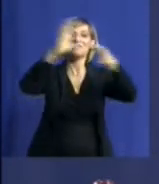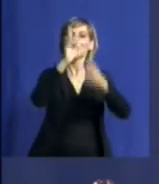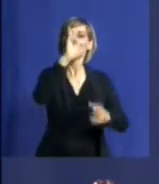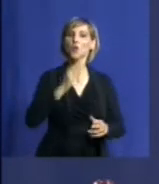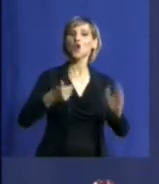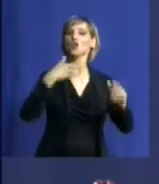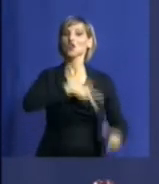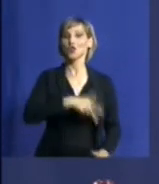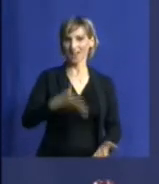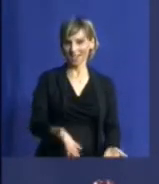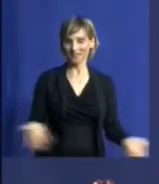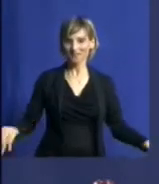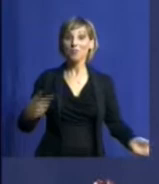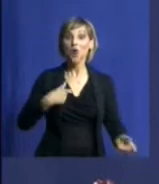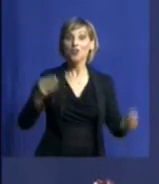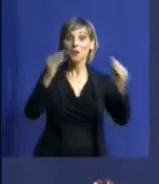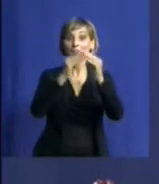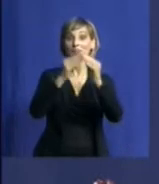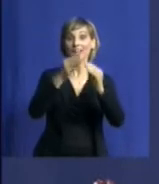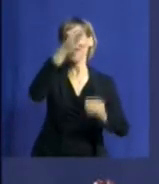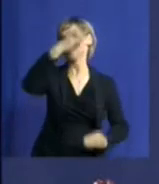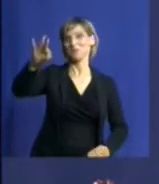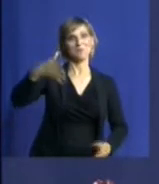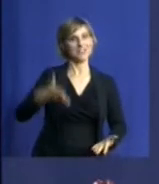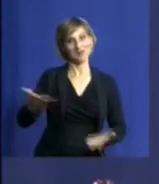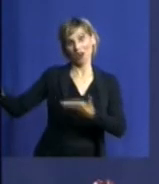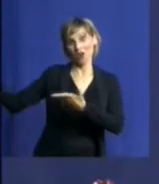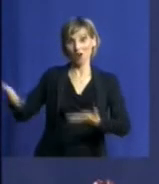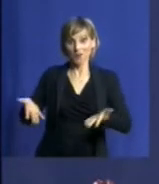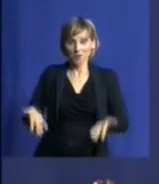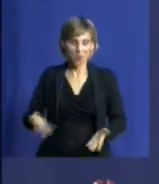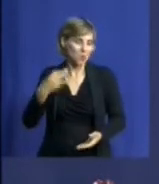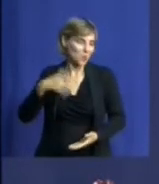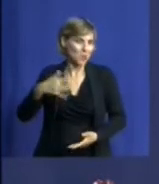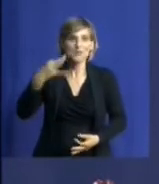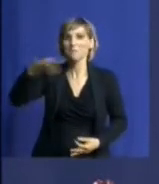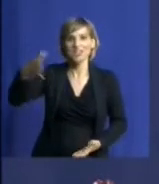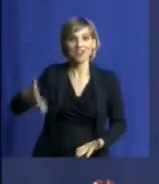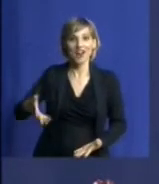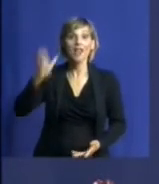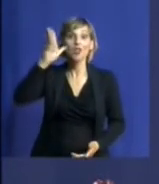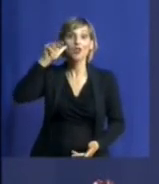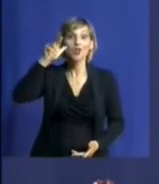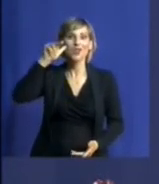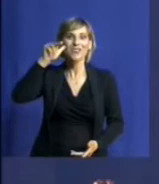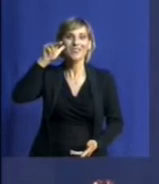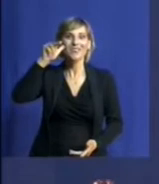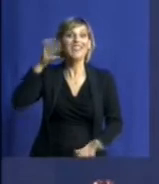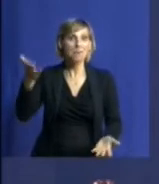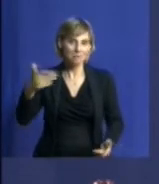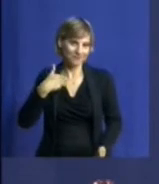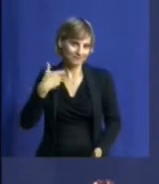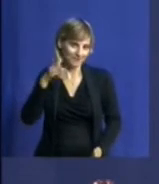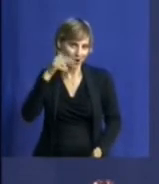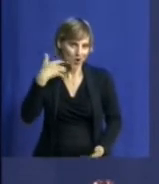appreso. Oggi è una puntata speciale perché l'ospite che abbiamo è speciale, è una donna, e direi